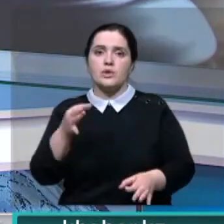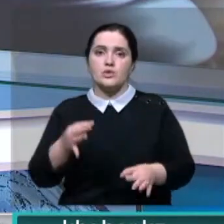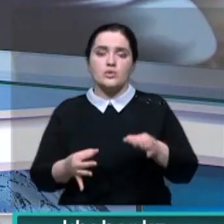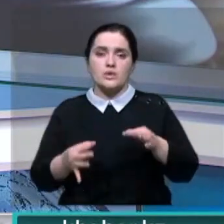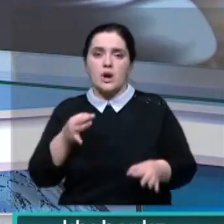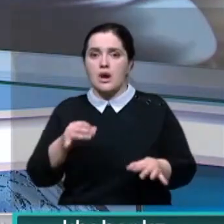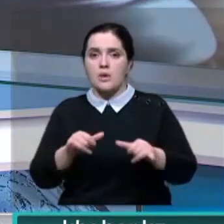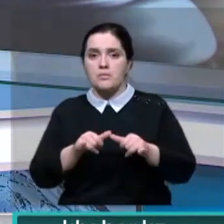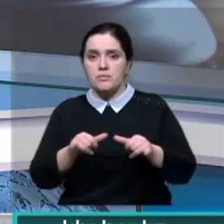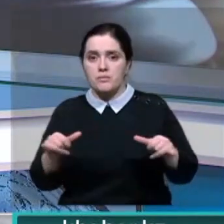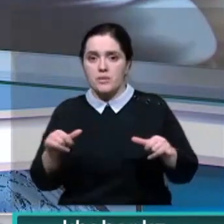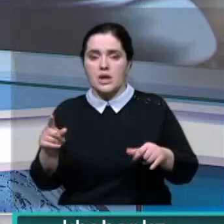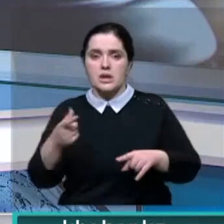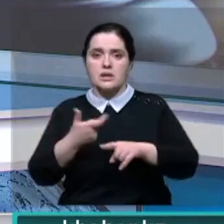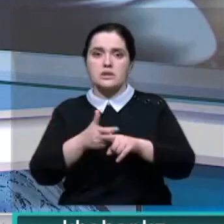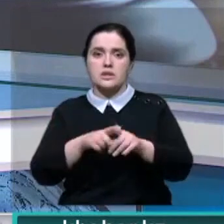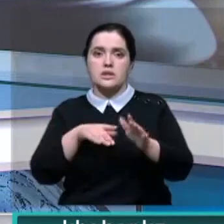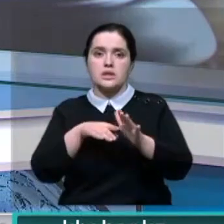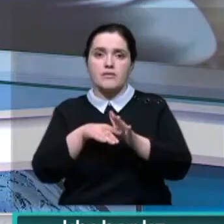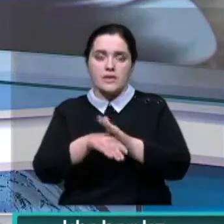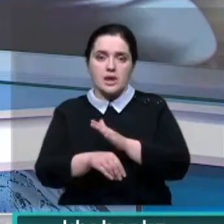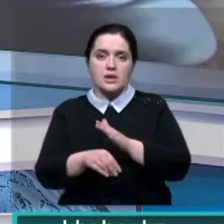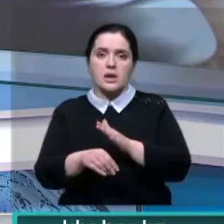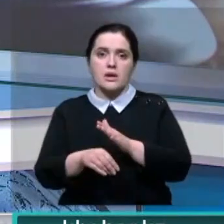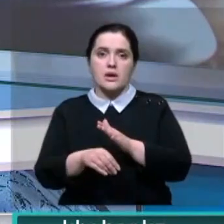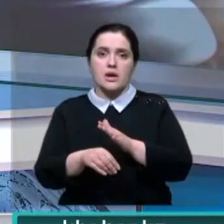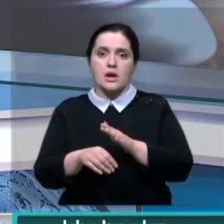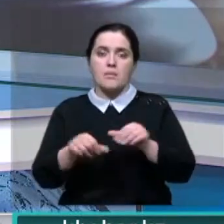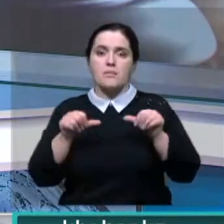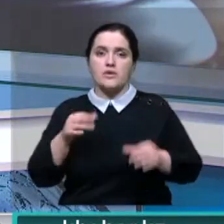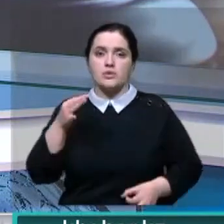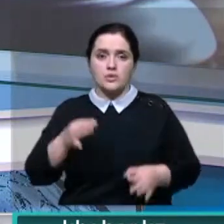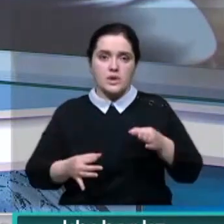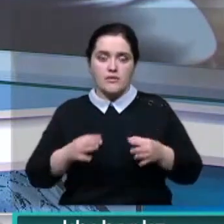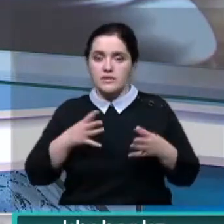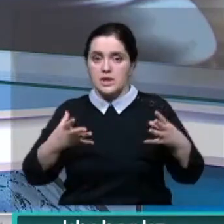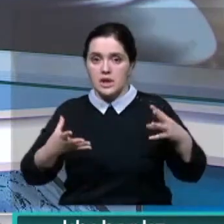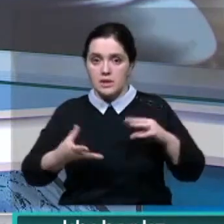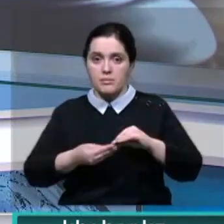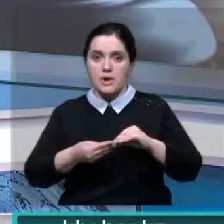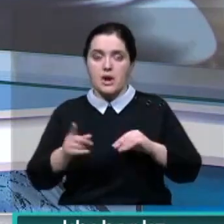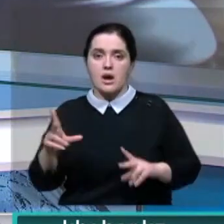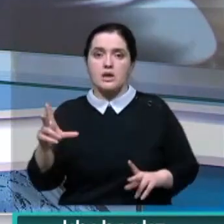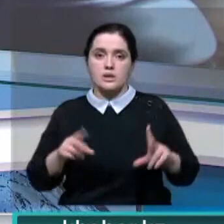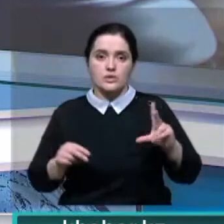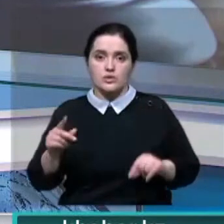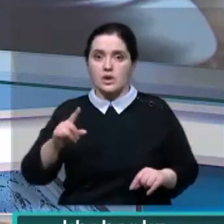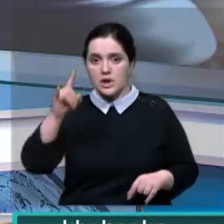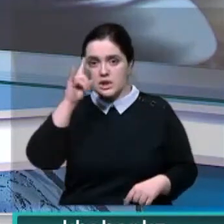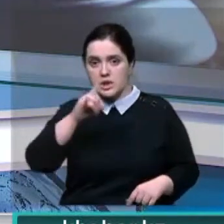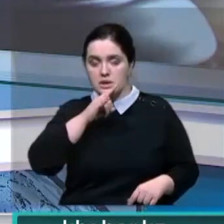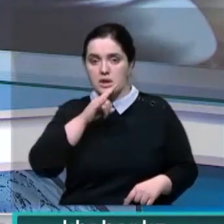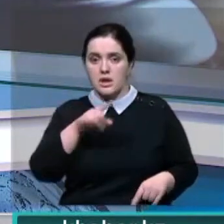общественными судьями гораздо шире, и это сильно влияет на демократизацию правосудия в целом, считают специалисты. Они надеются, что